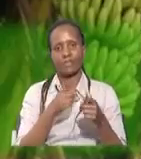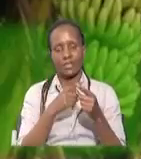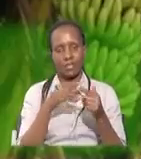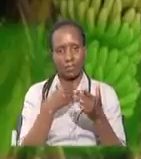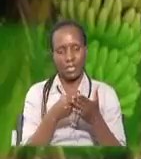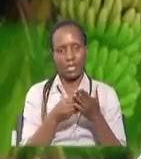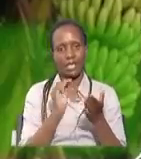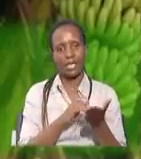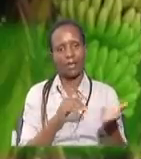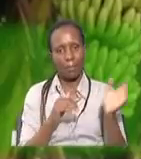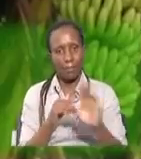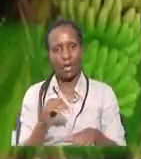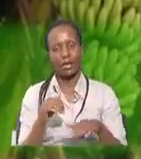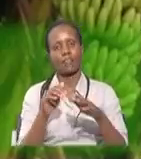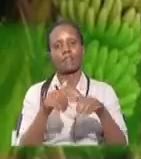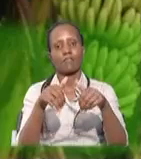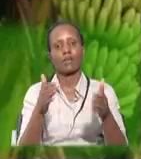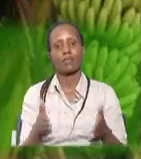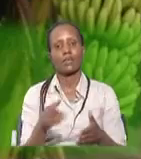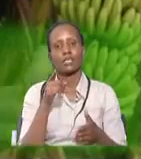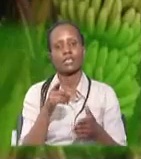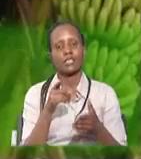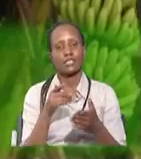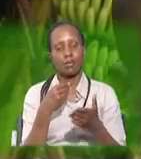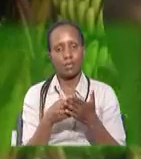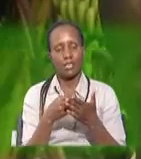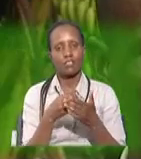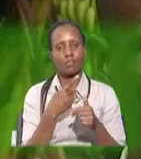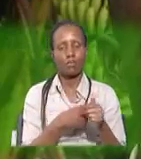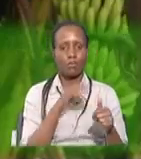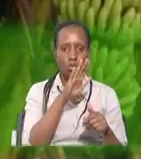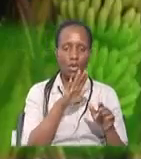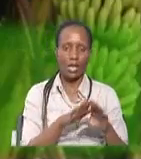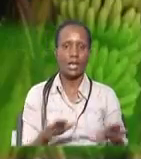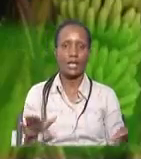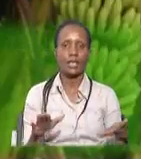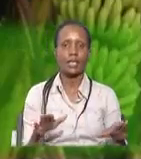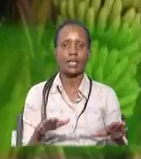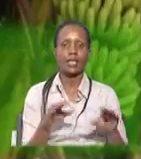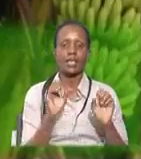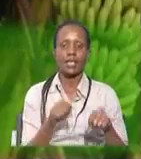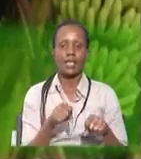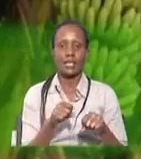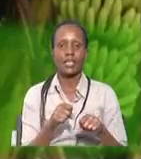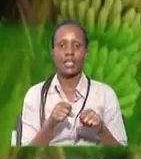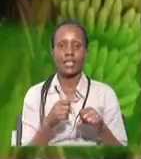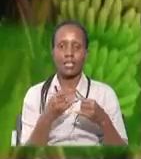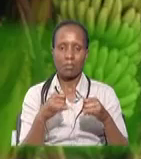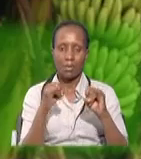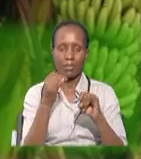zitarudi baadaye tena kwa shamba. Pesa hii ambayo inapatikana kwa mimea kutoka kwa shamba inatekeleza karibu